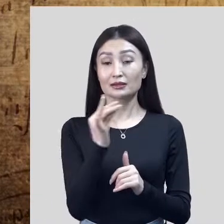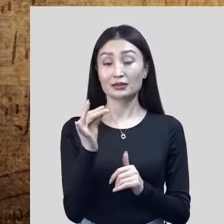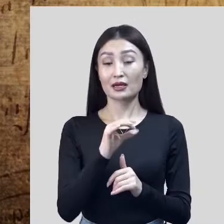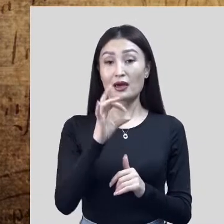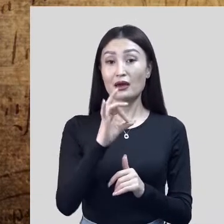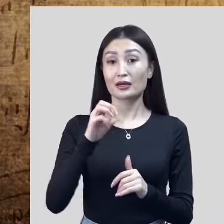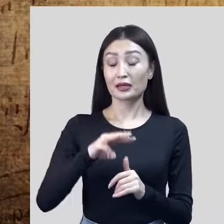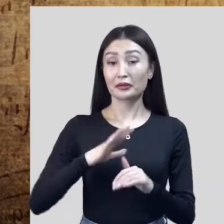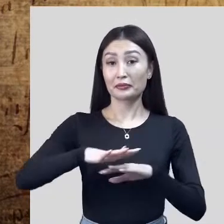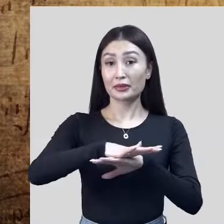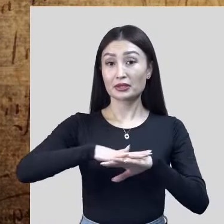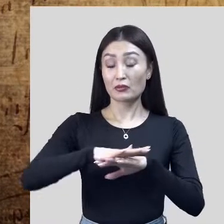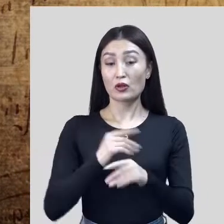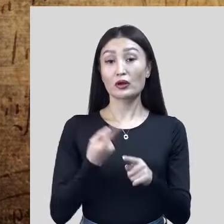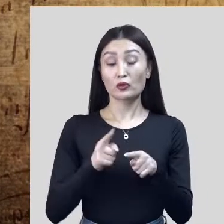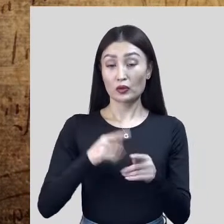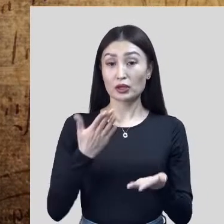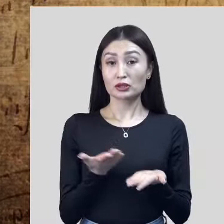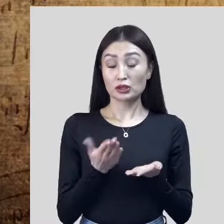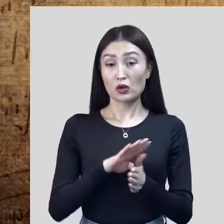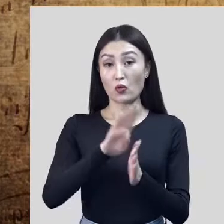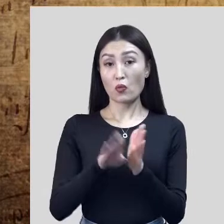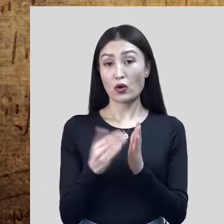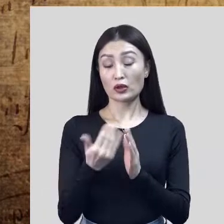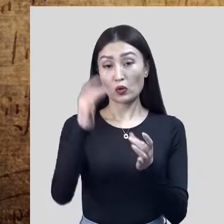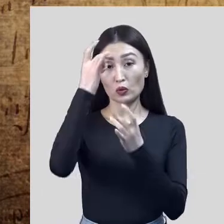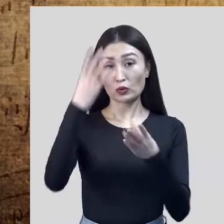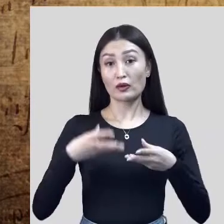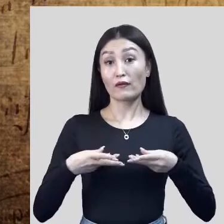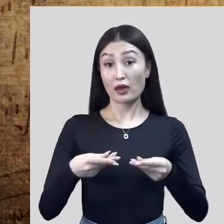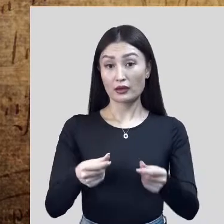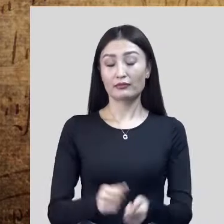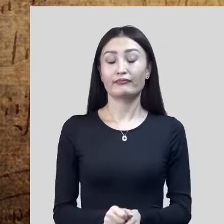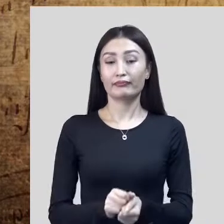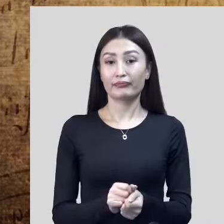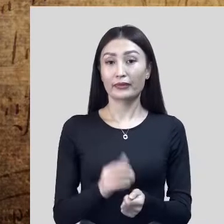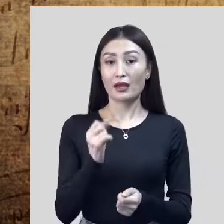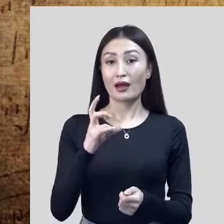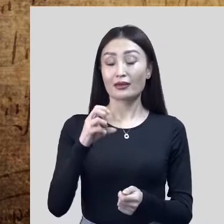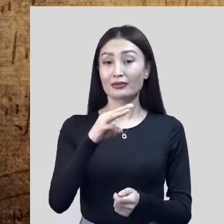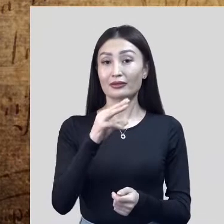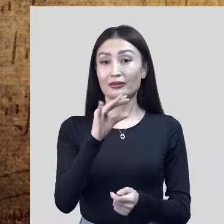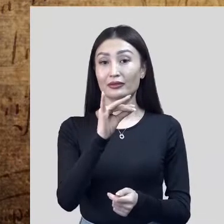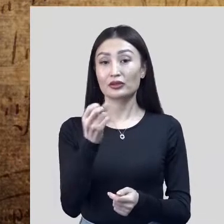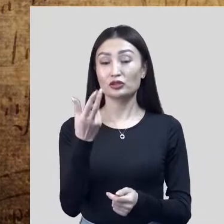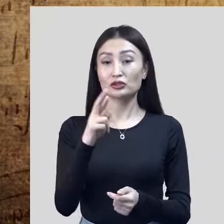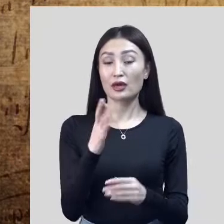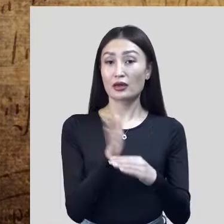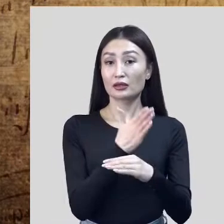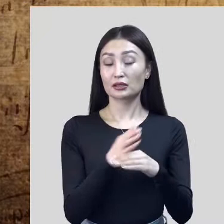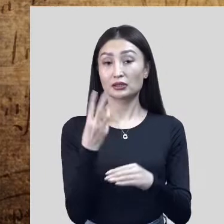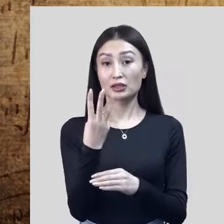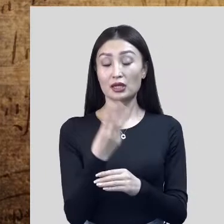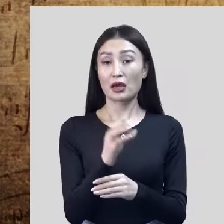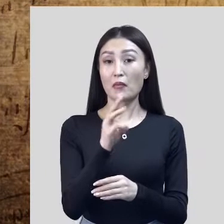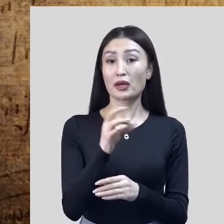также тех земель и народов, которые находились под их культурным влиянием. Античная Греция делилась на три части